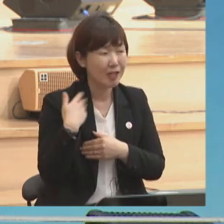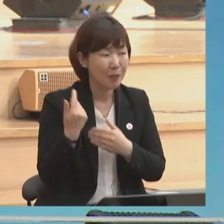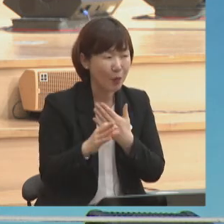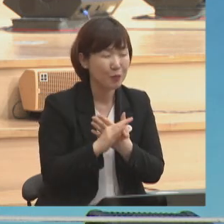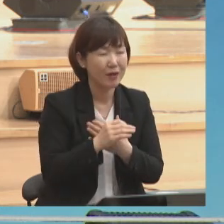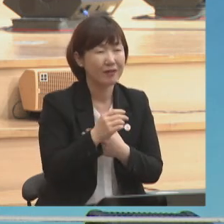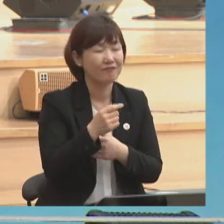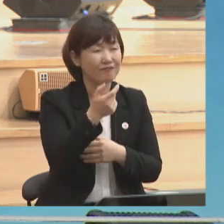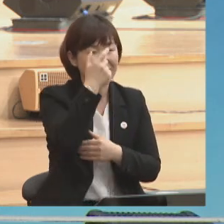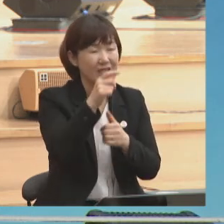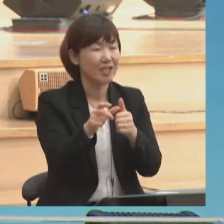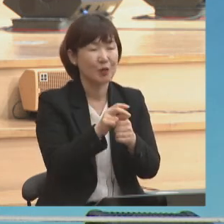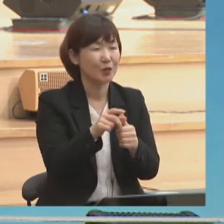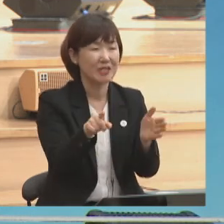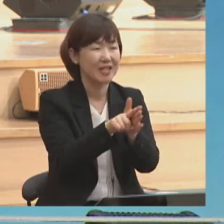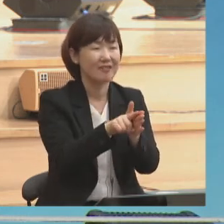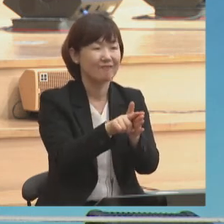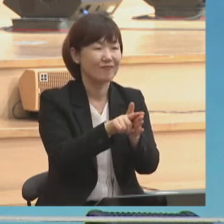거야.